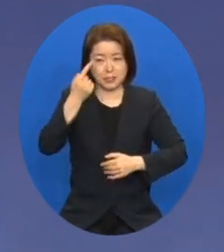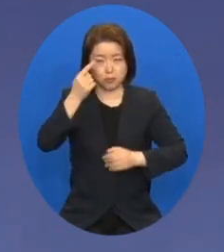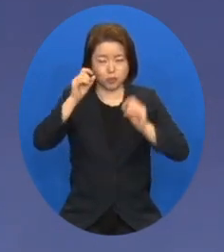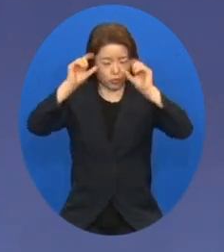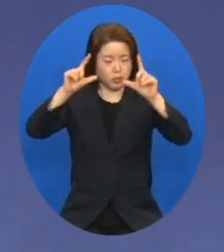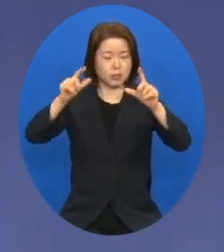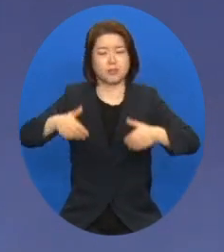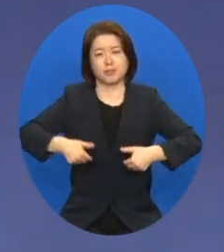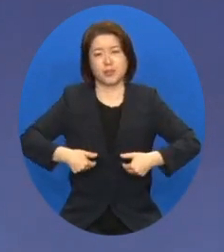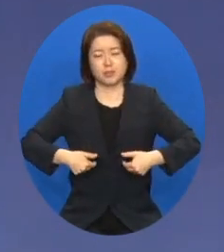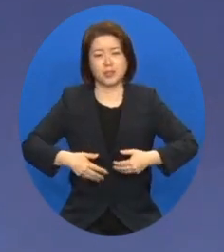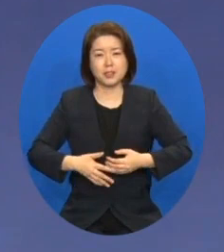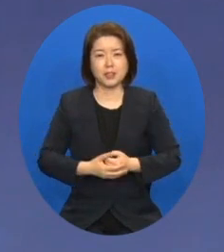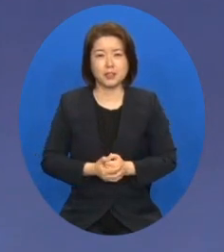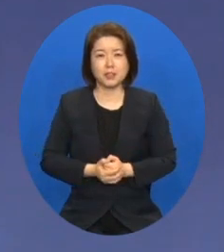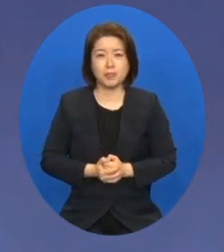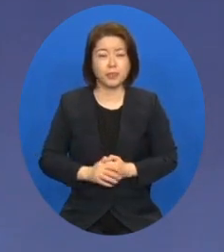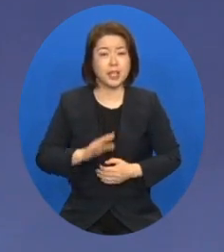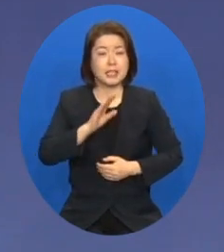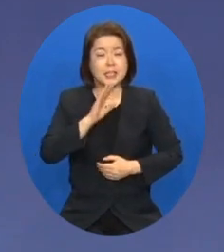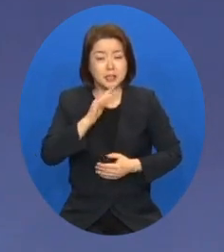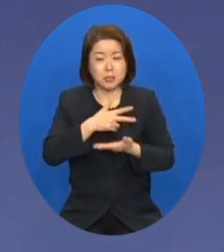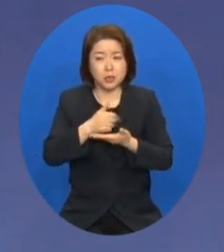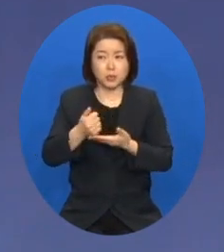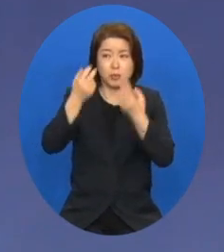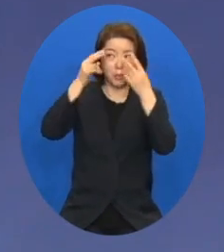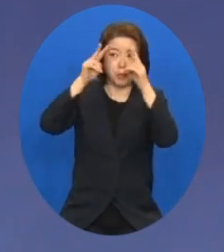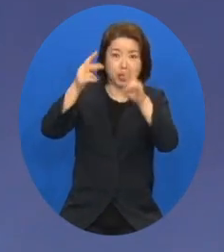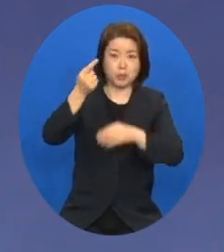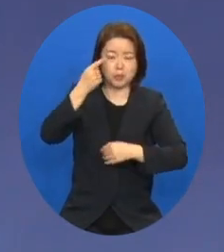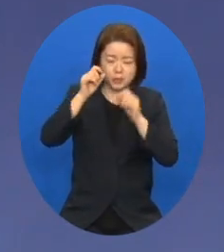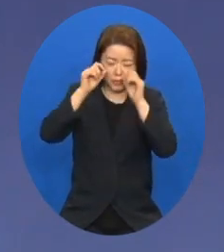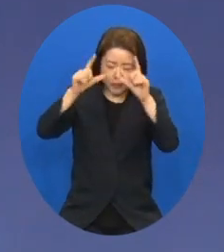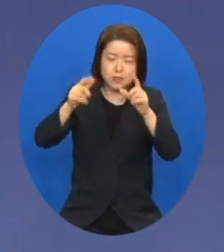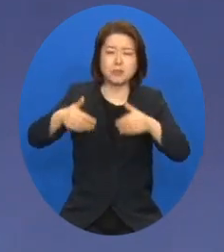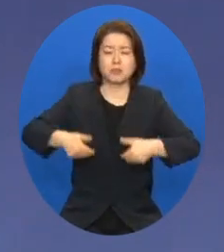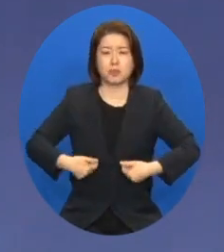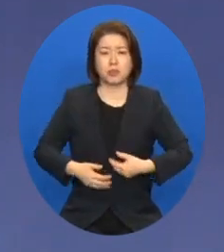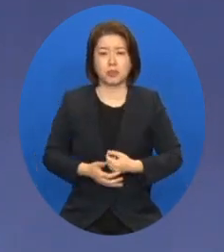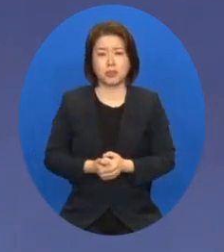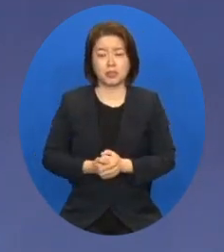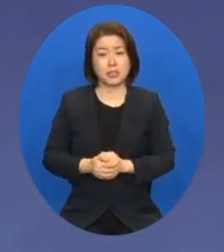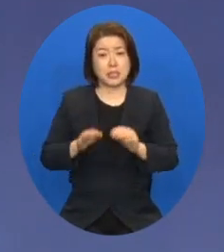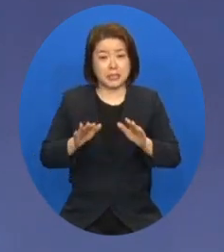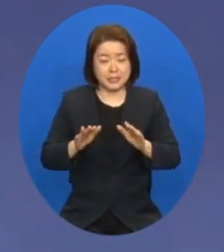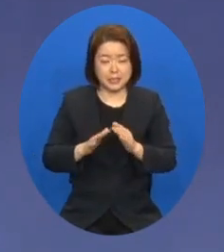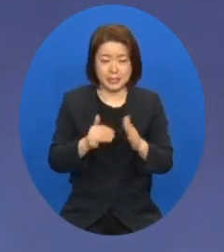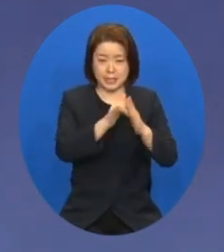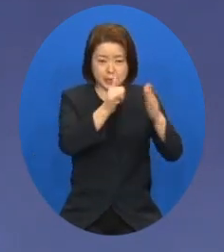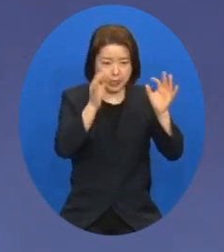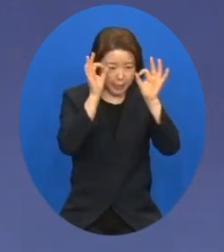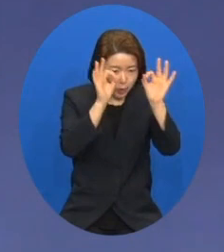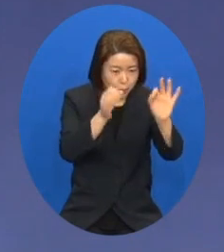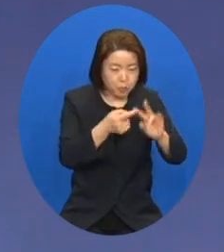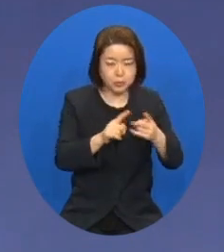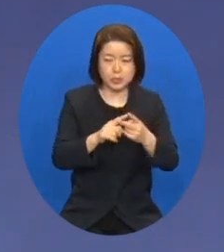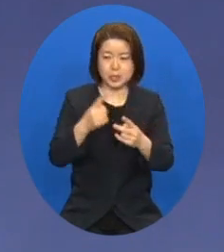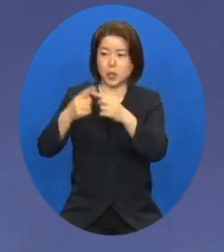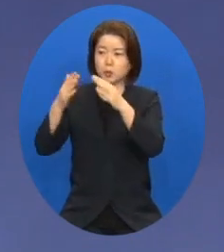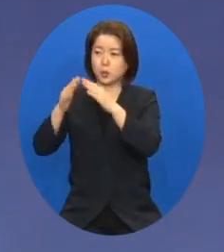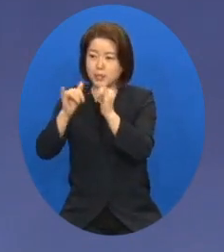띄어야 합니다 정말 주님을 바라보는 눈이 뜨려 야한 이제는 가족을 보든지 교인들을